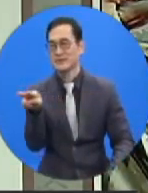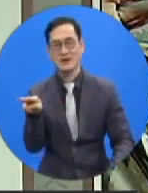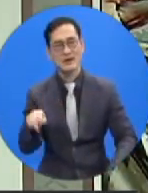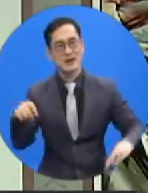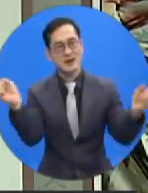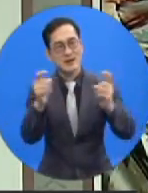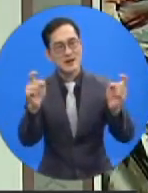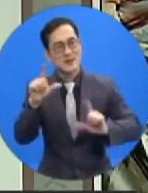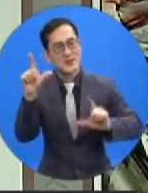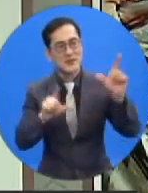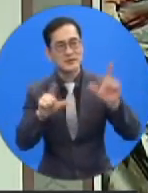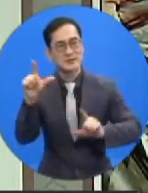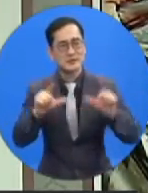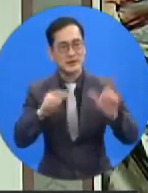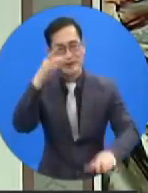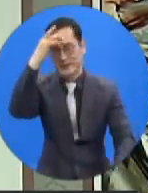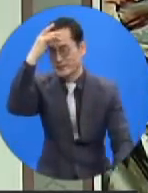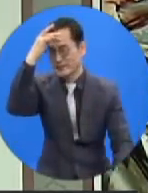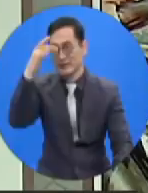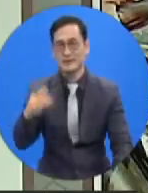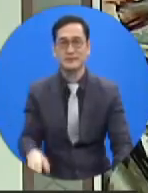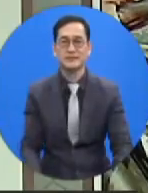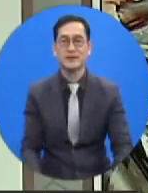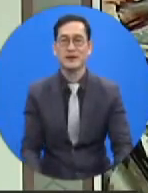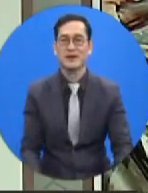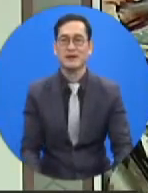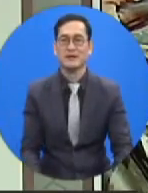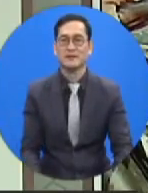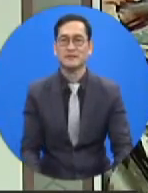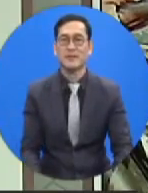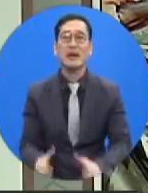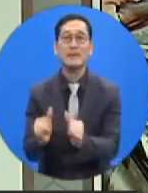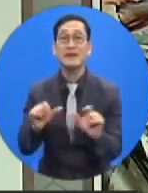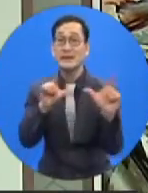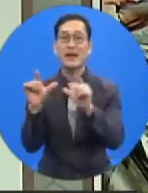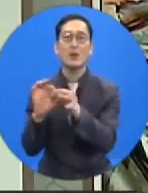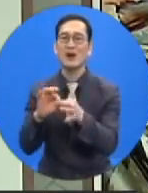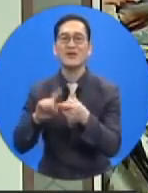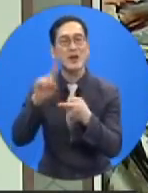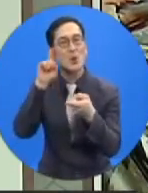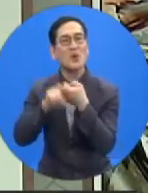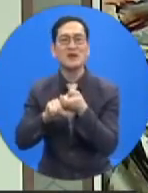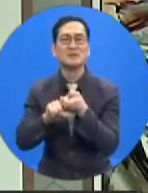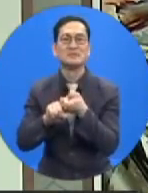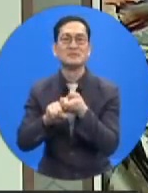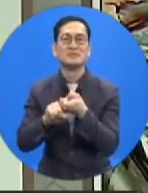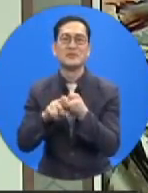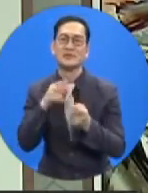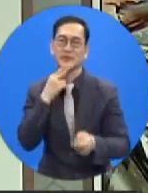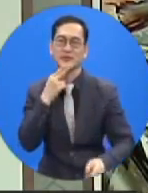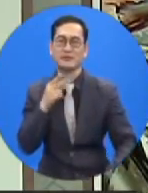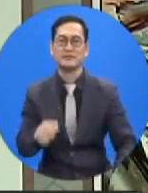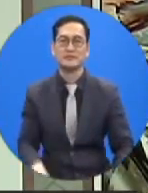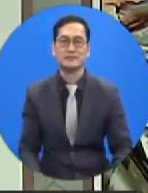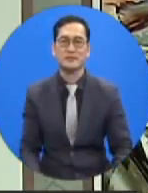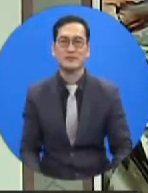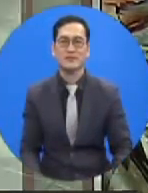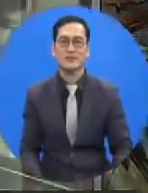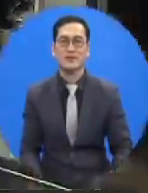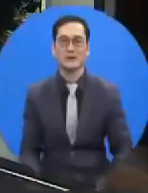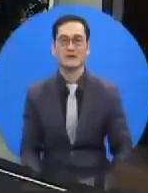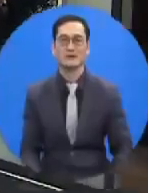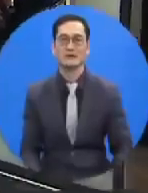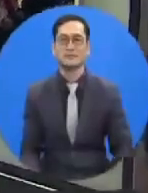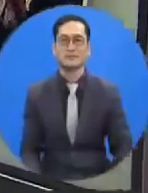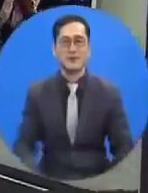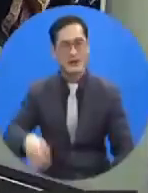있습니다. 양당 회의에서 민생은 한 번씩만 언급됐다는 겁니다. 정책 대결 없이 유권자 환멸만 불러일으킨 3류 총선이다. 내 표가